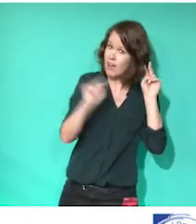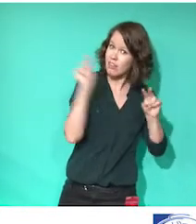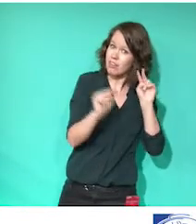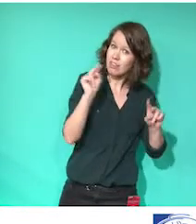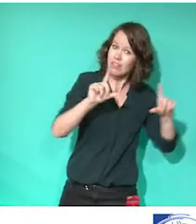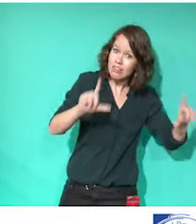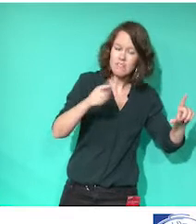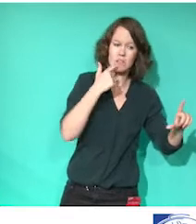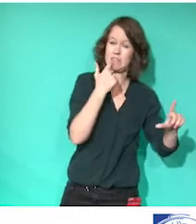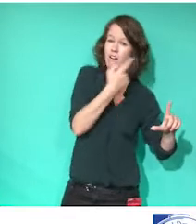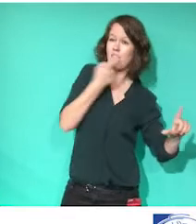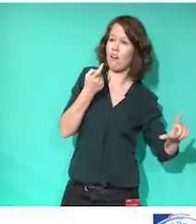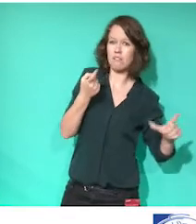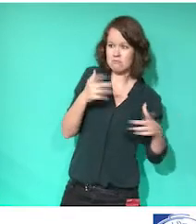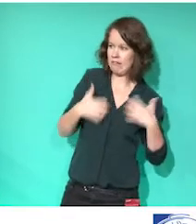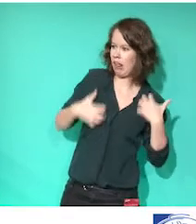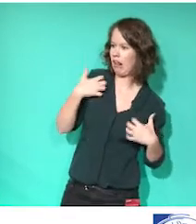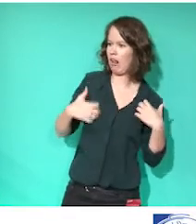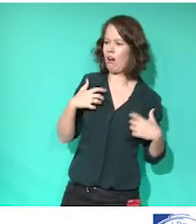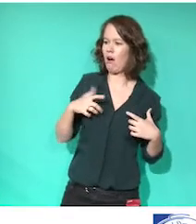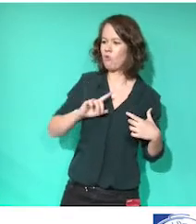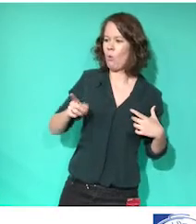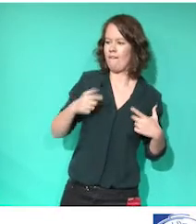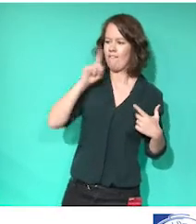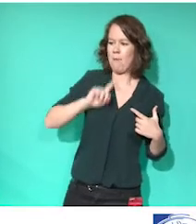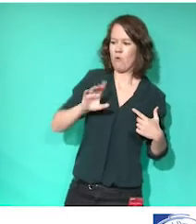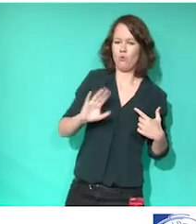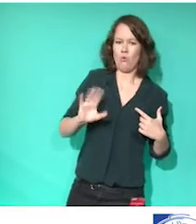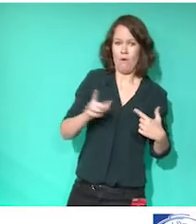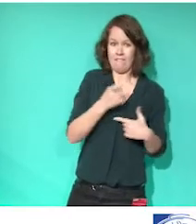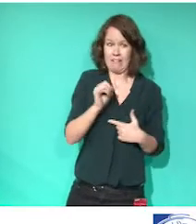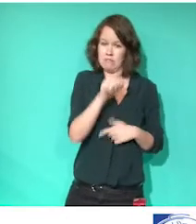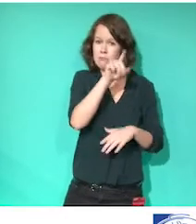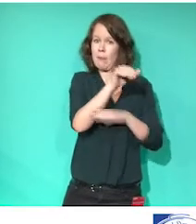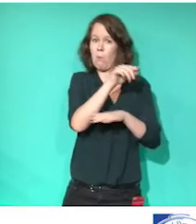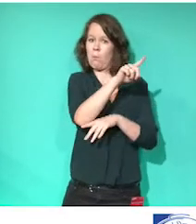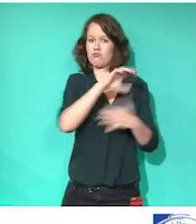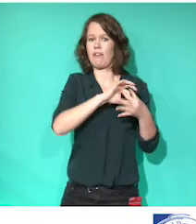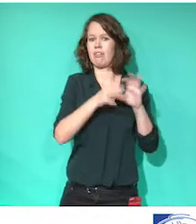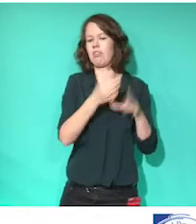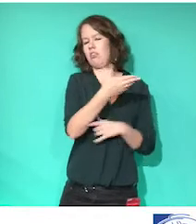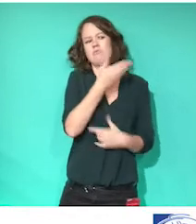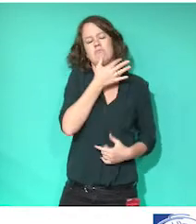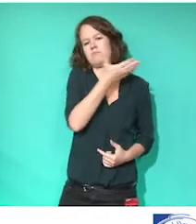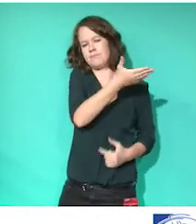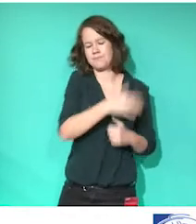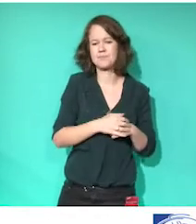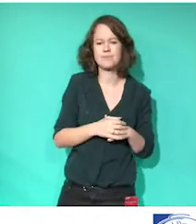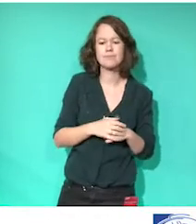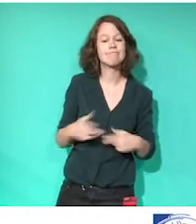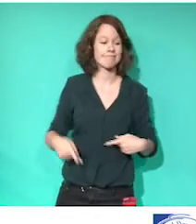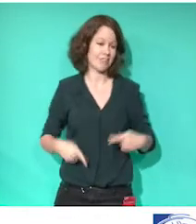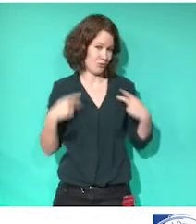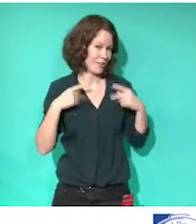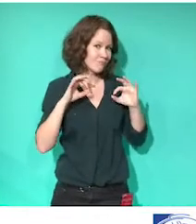hésitent de le mettre à l'antenne, alors qu'il y a un public pour regarder le sport féminin à la télévision. Alors, il y a des propositions sur cet atelier, notamment de communiquer